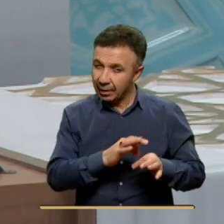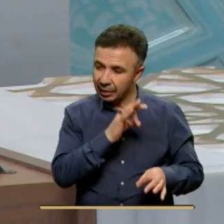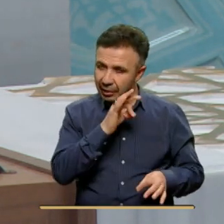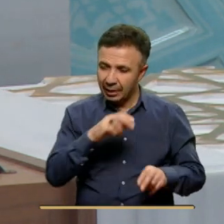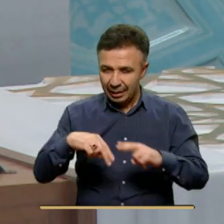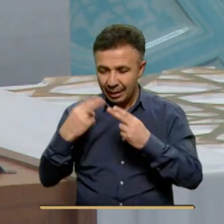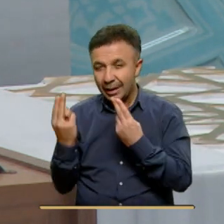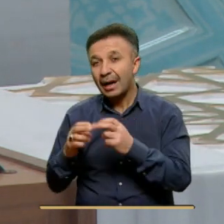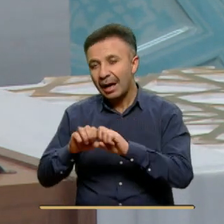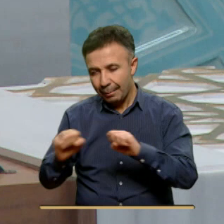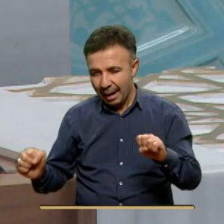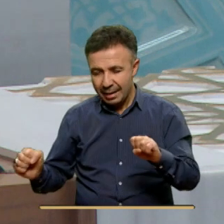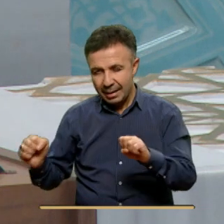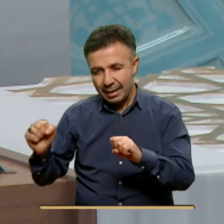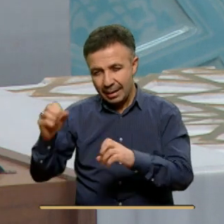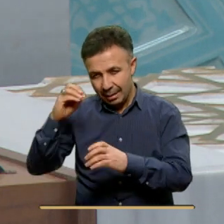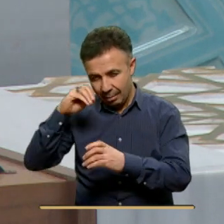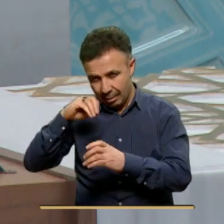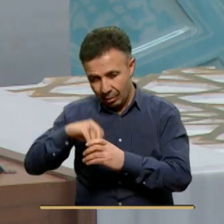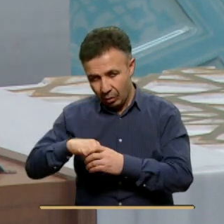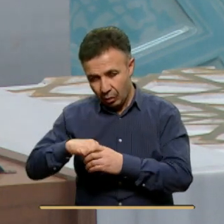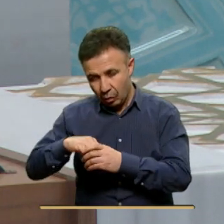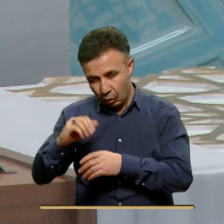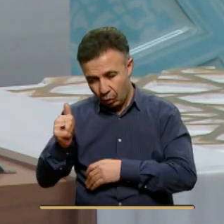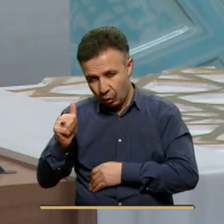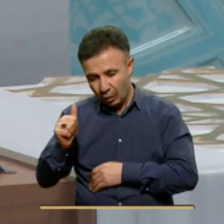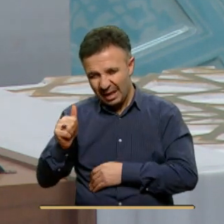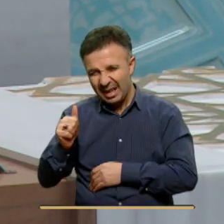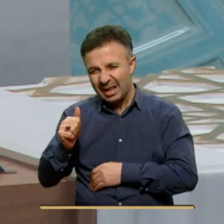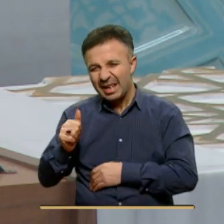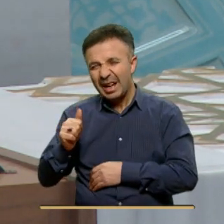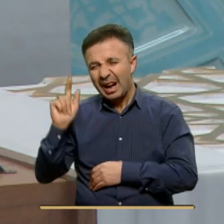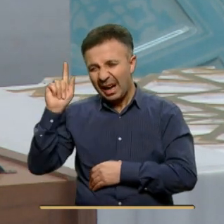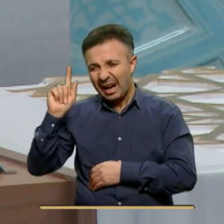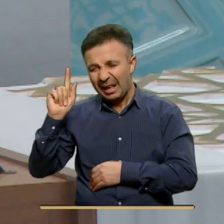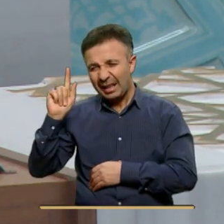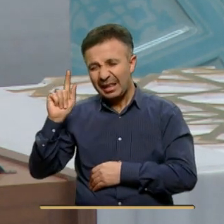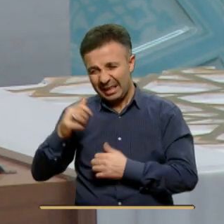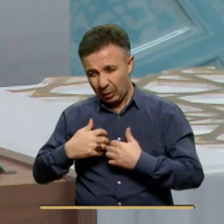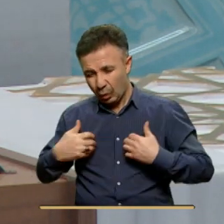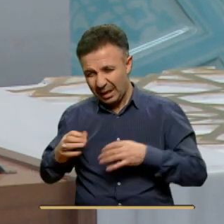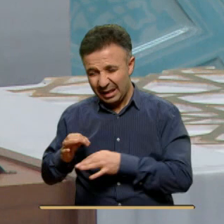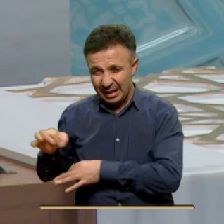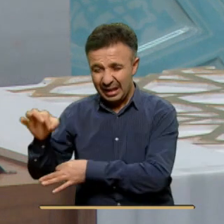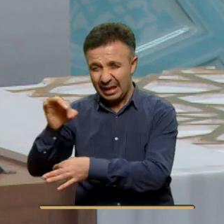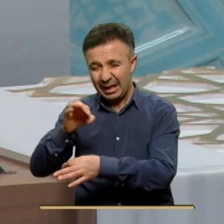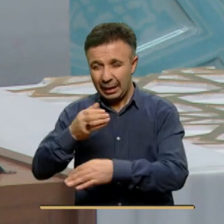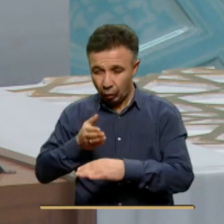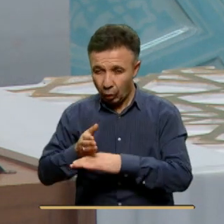kıyamet gününde sıddıklarla, doğrularla, şehitlerle,